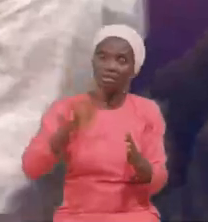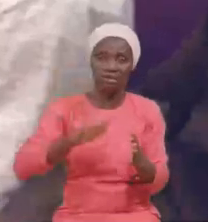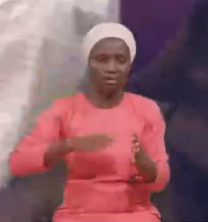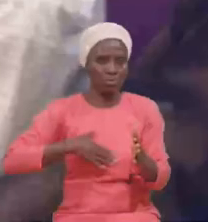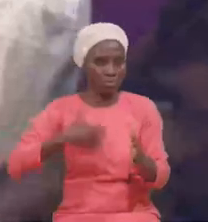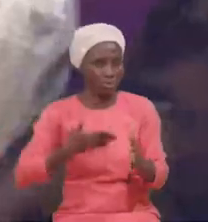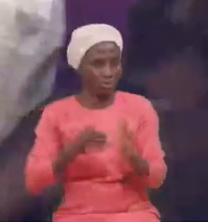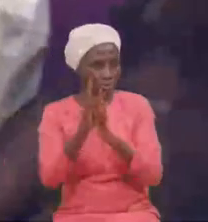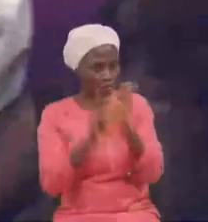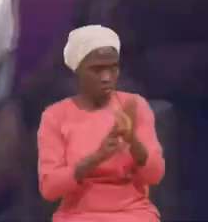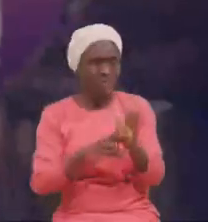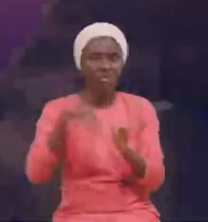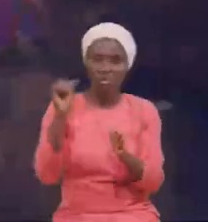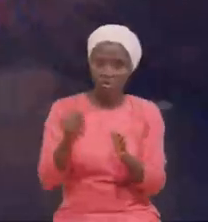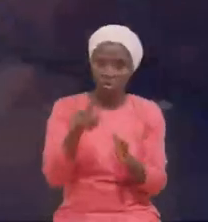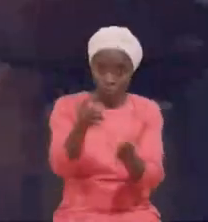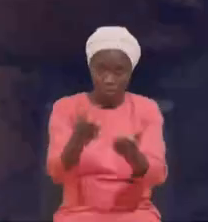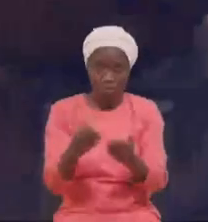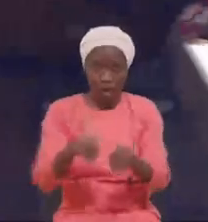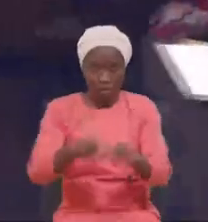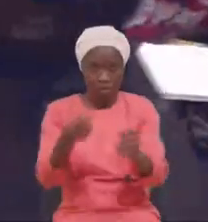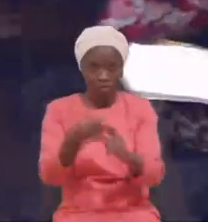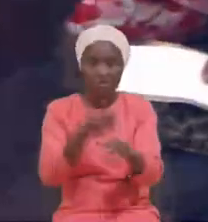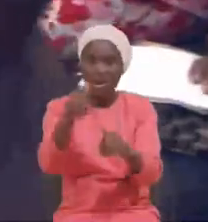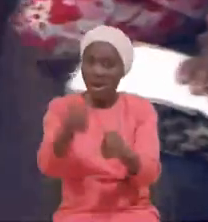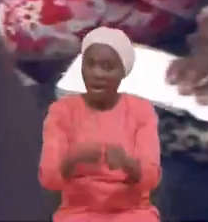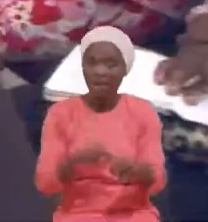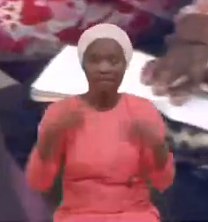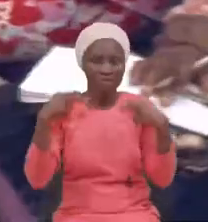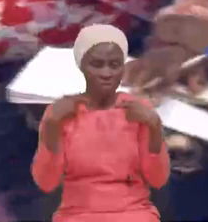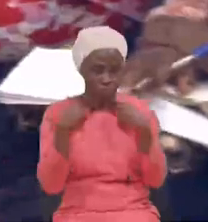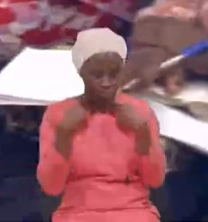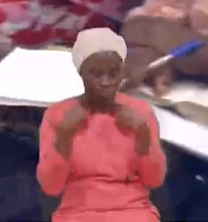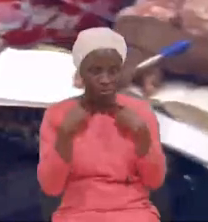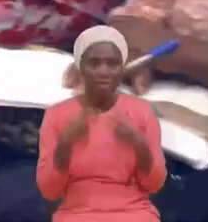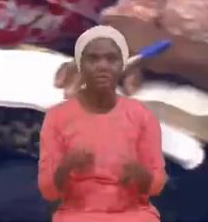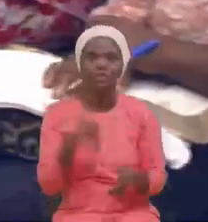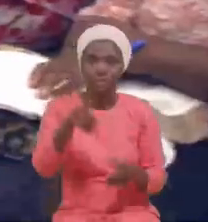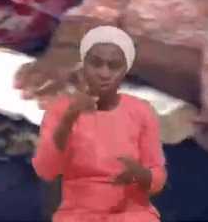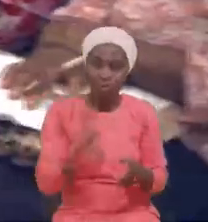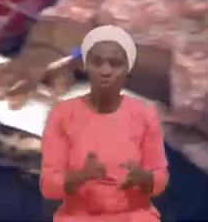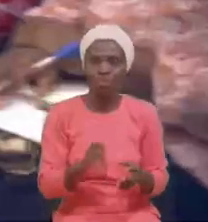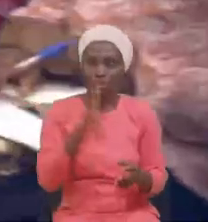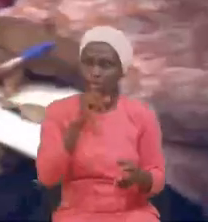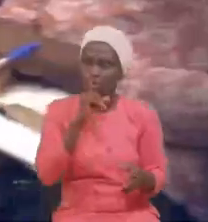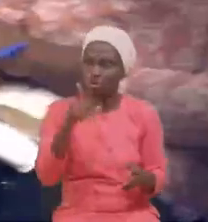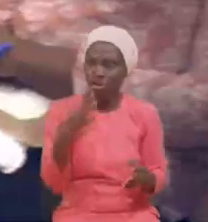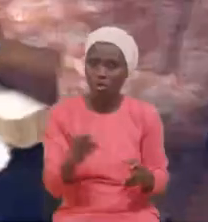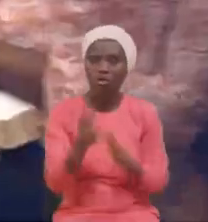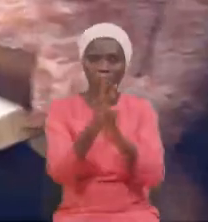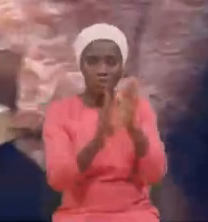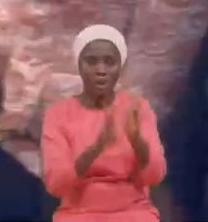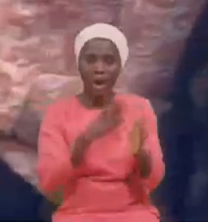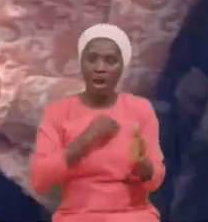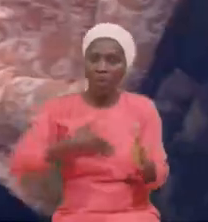volonté. Bien sûr que oui. Vous voulez que tout joue dans votre vie soit brisé et que le pouvoir de l'ennemi dans votre vie soit brisé. Vous devez être